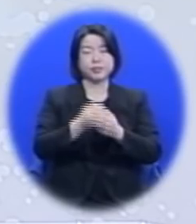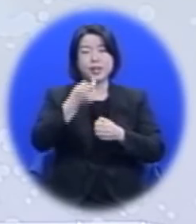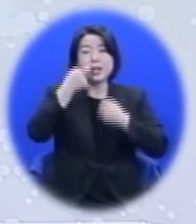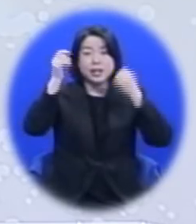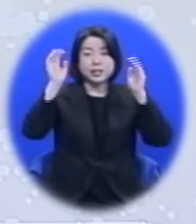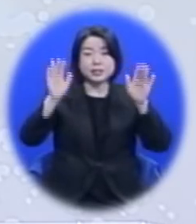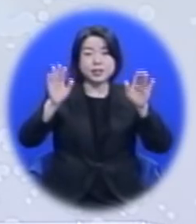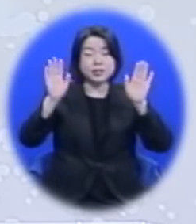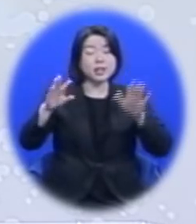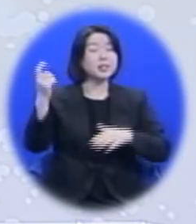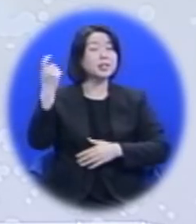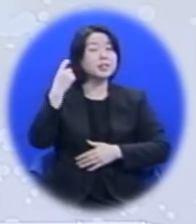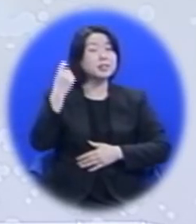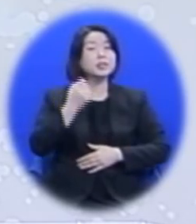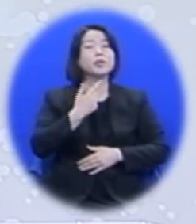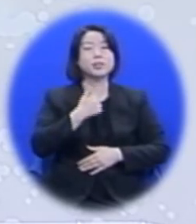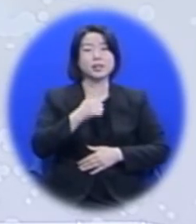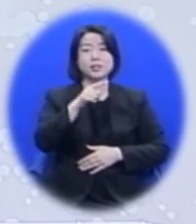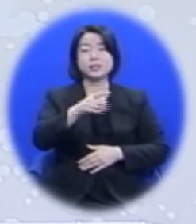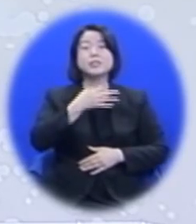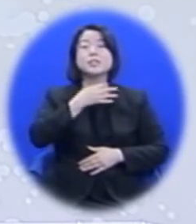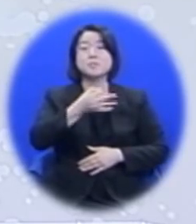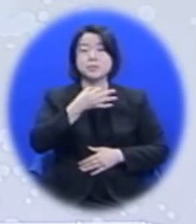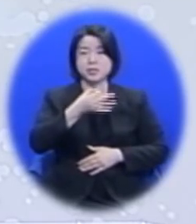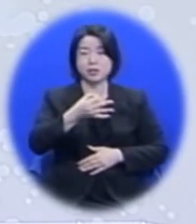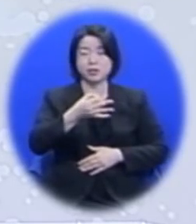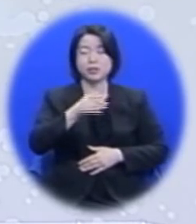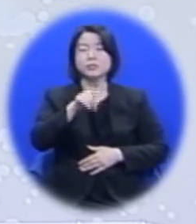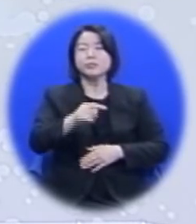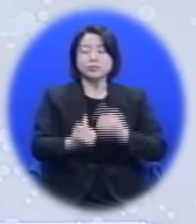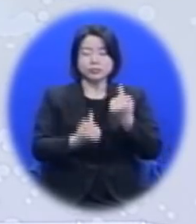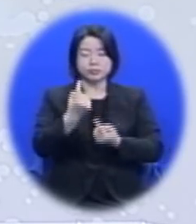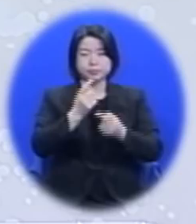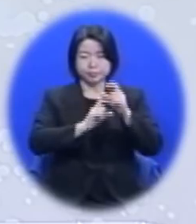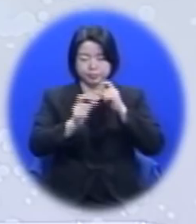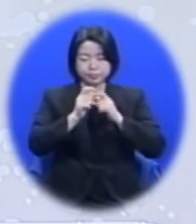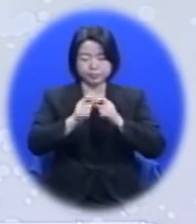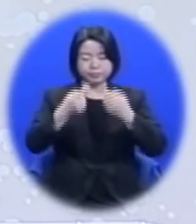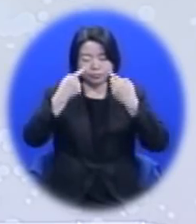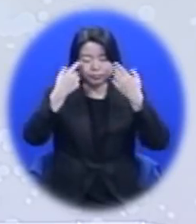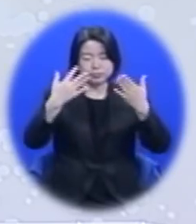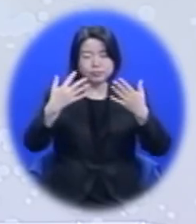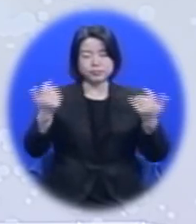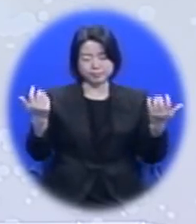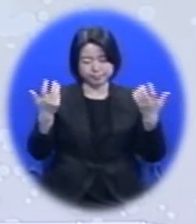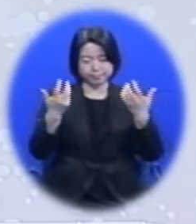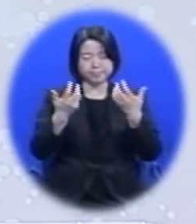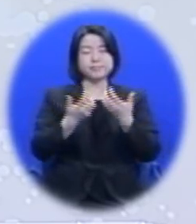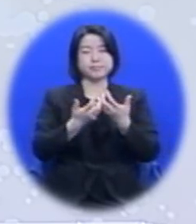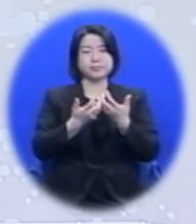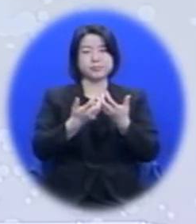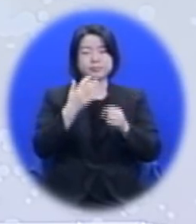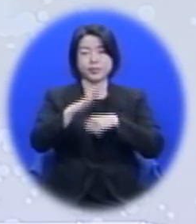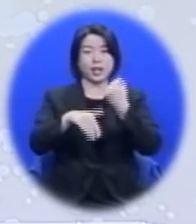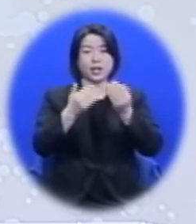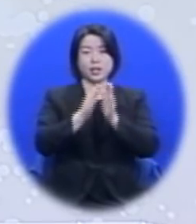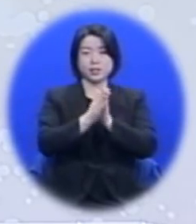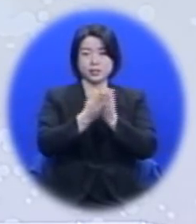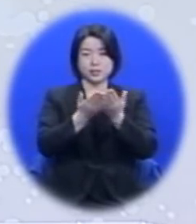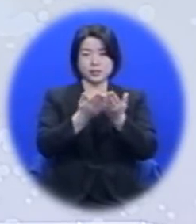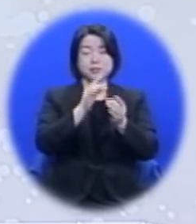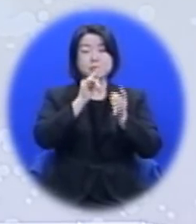천사들이 들었다는 그 음성, 그보다 훨씬 더 선명하고 더 풍성한 하나님의